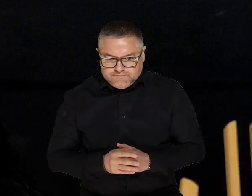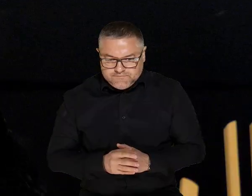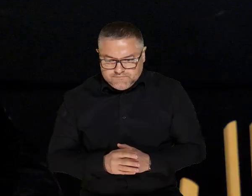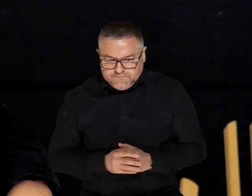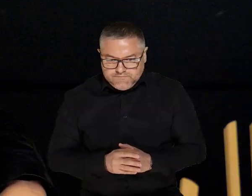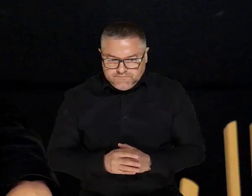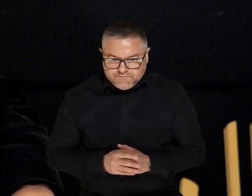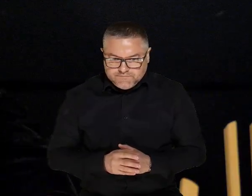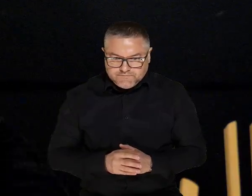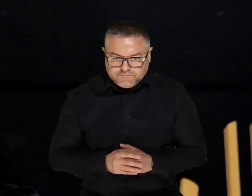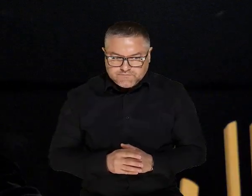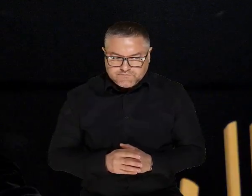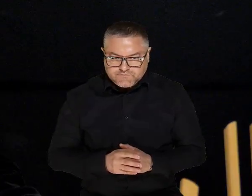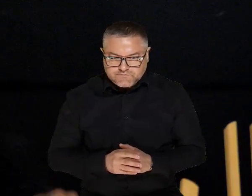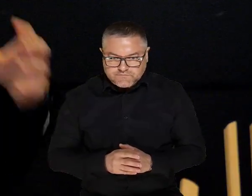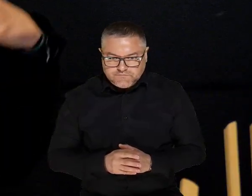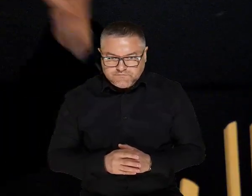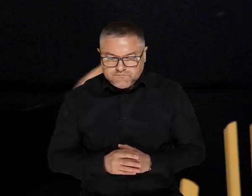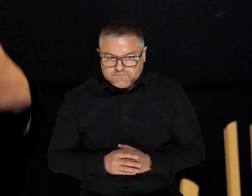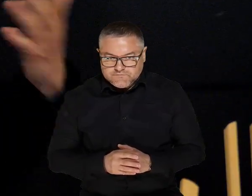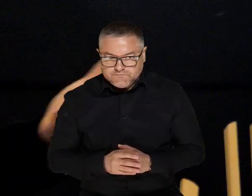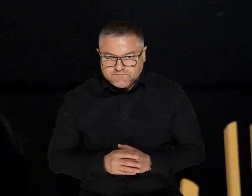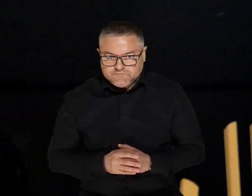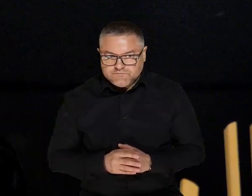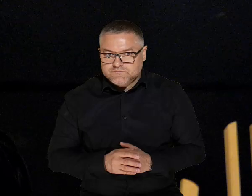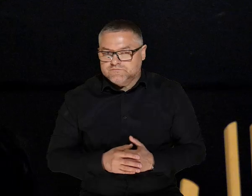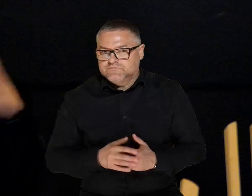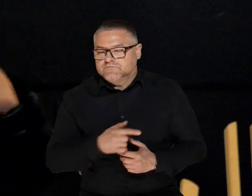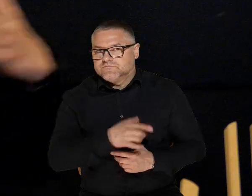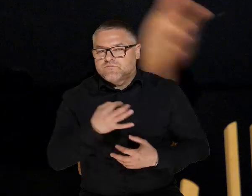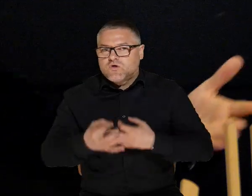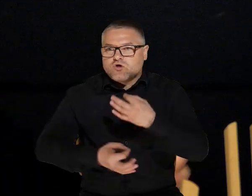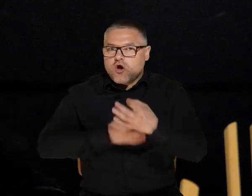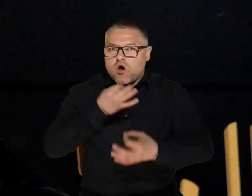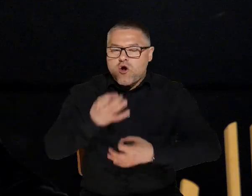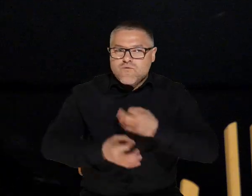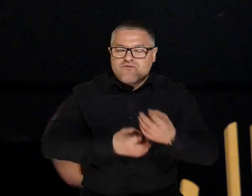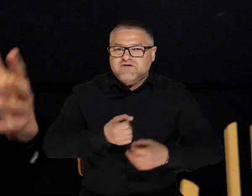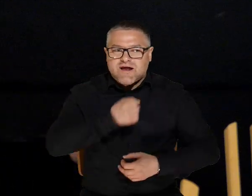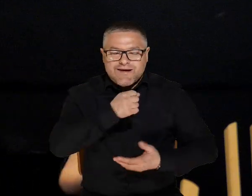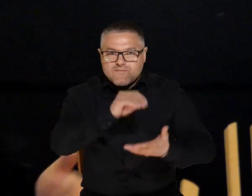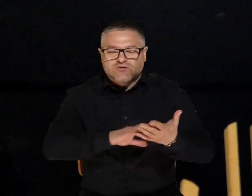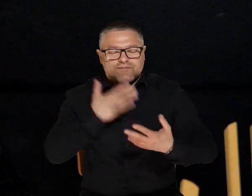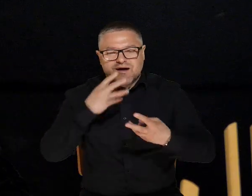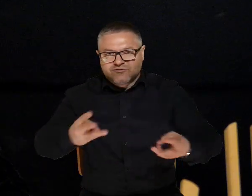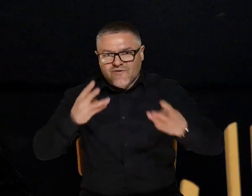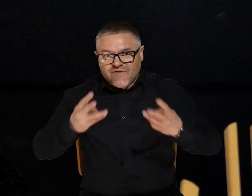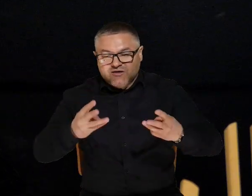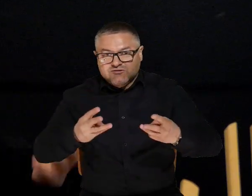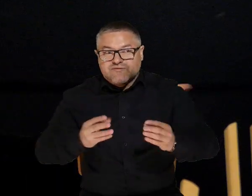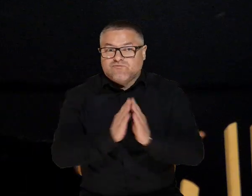Znaczy, nie, ona jest dosyć, nie mam dobrej opowieści. W reportażu opowieści są bardzo ważne. W literaturze naukowej